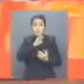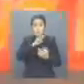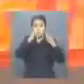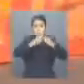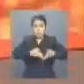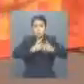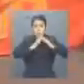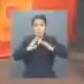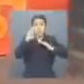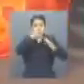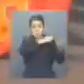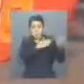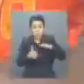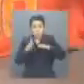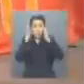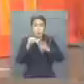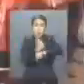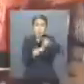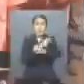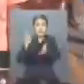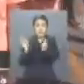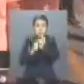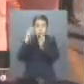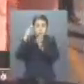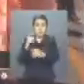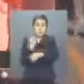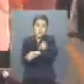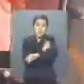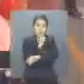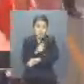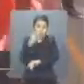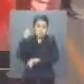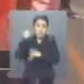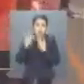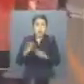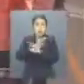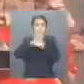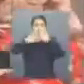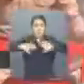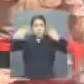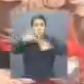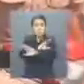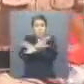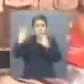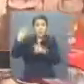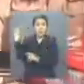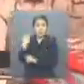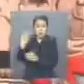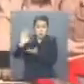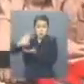ประกันความมั่นคงในการทำงานนะคะรวมทั้งการให้รัฐบาลยกเลิกพระราชบัญญัติทุนรัฐวิสาหกิจพุทธศัก